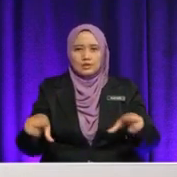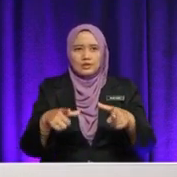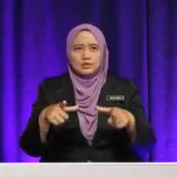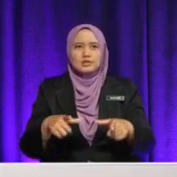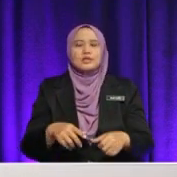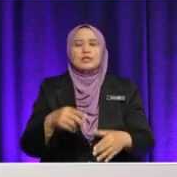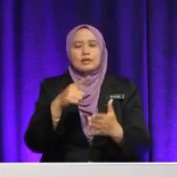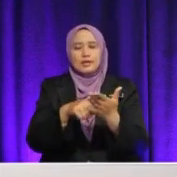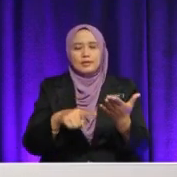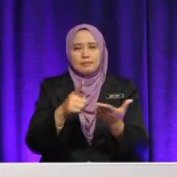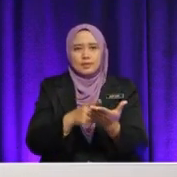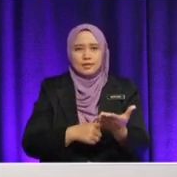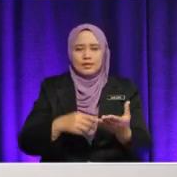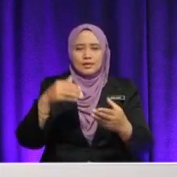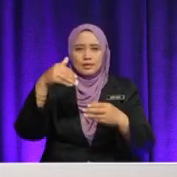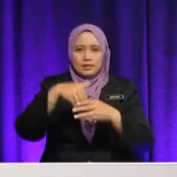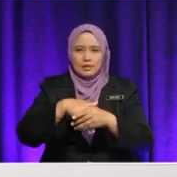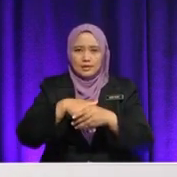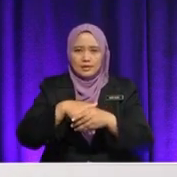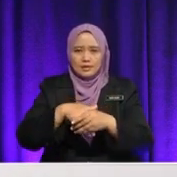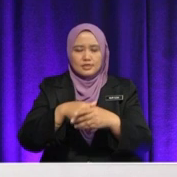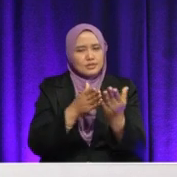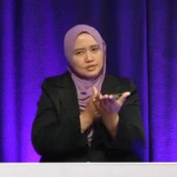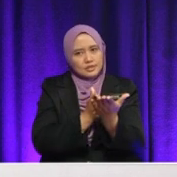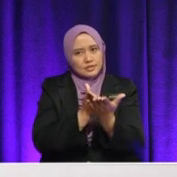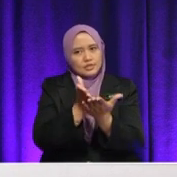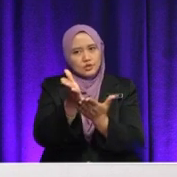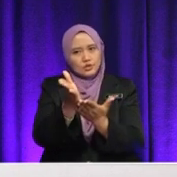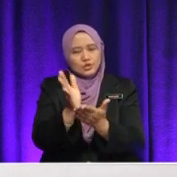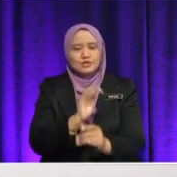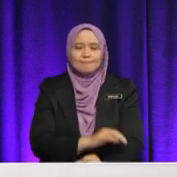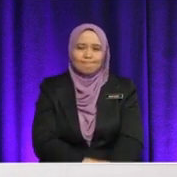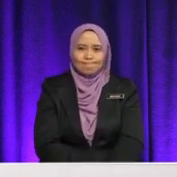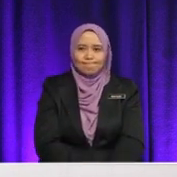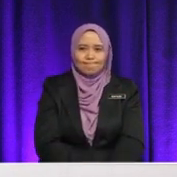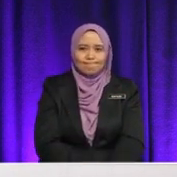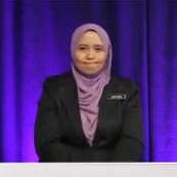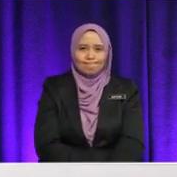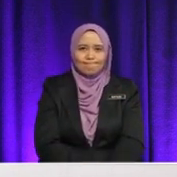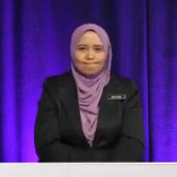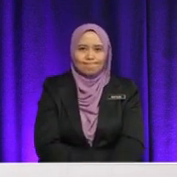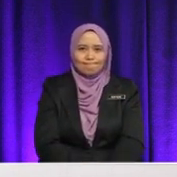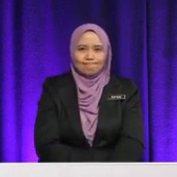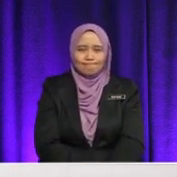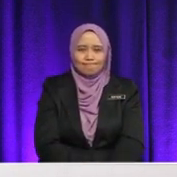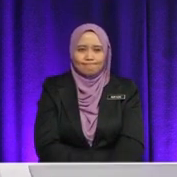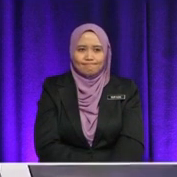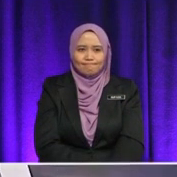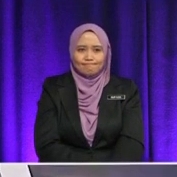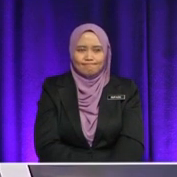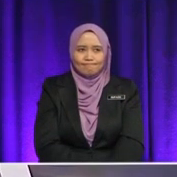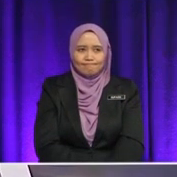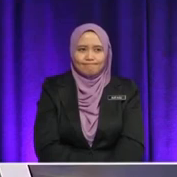perkara penting yang kita perolehi dari pada tajuk proses Ferrari umum yang pertama itu dia baik terima kasih